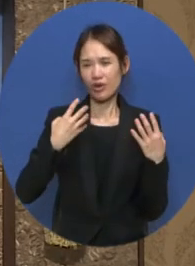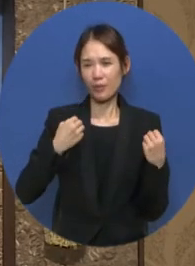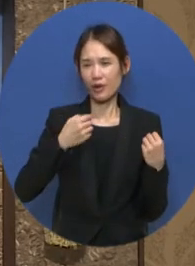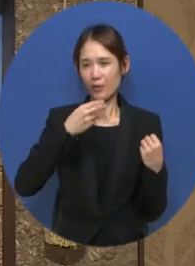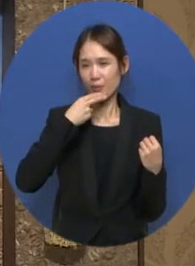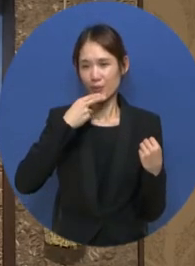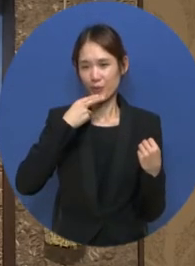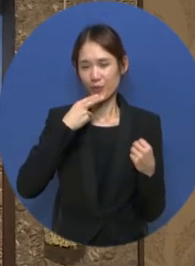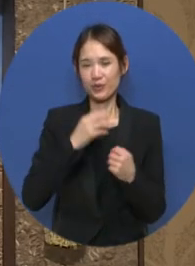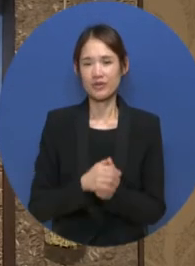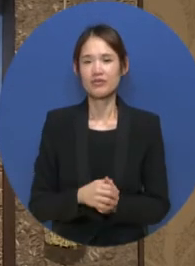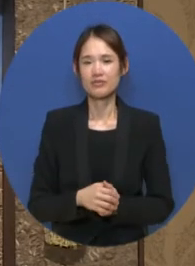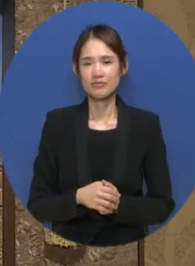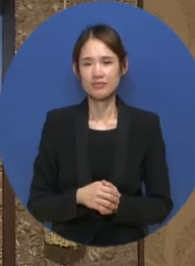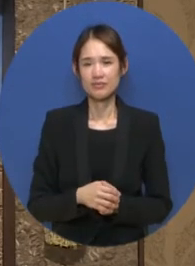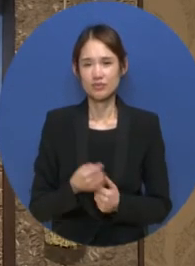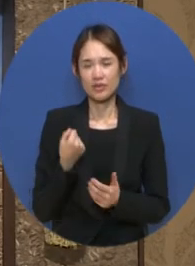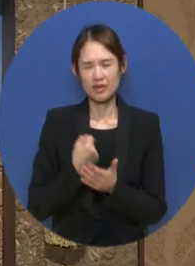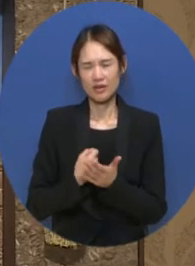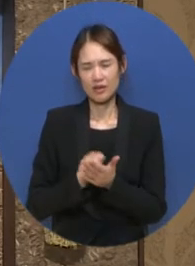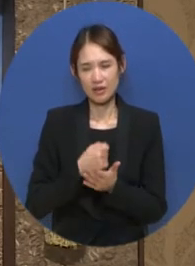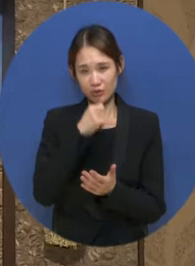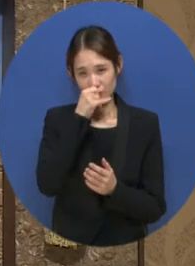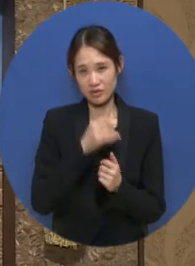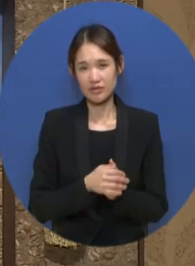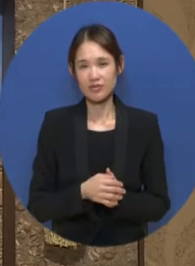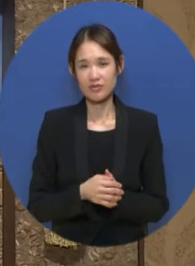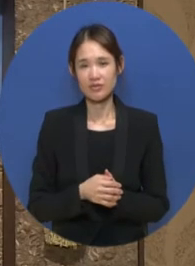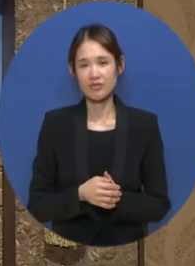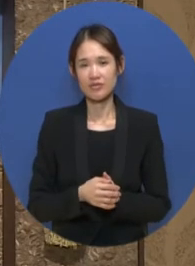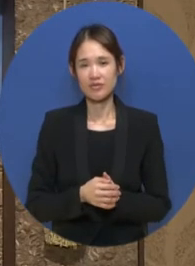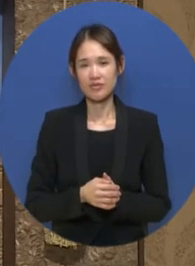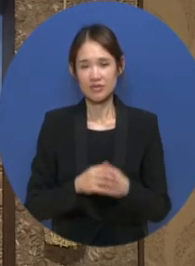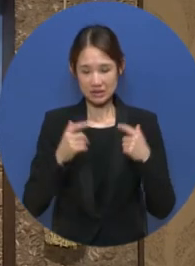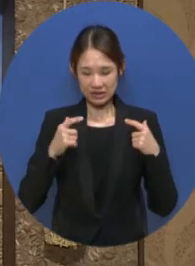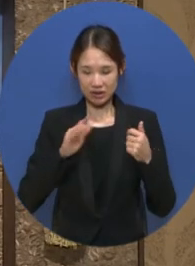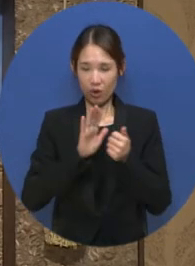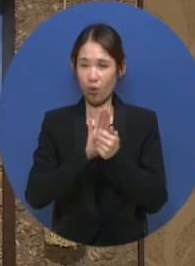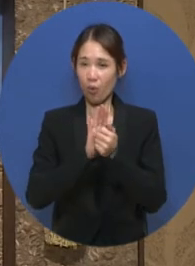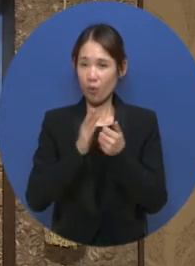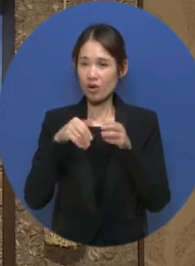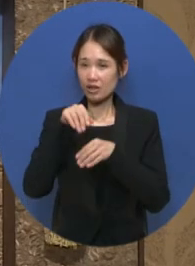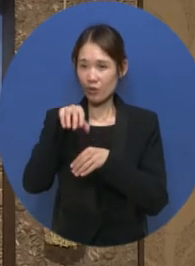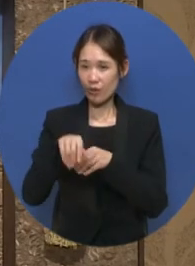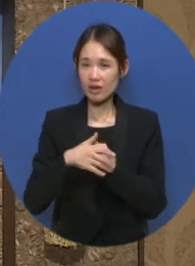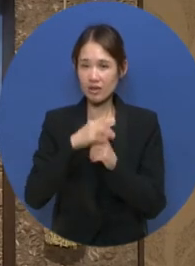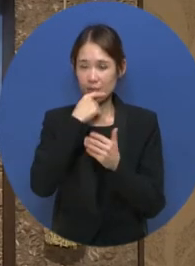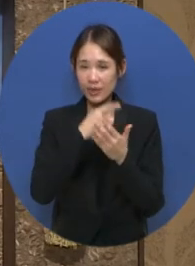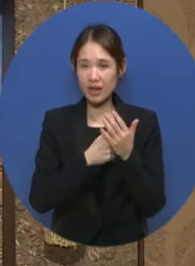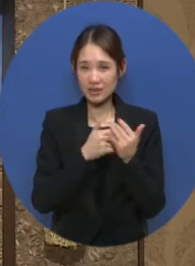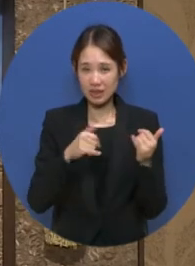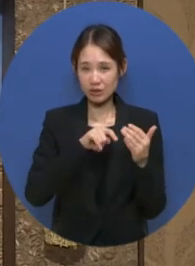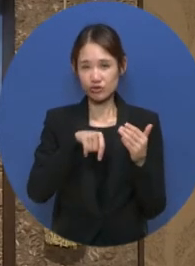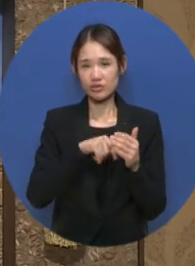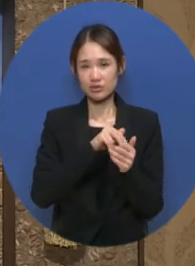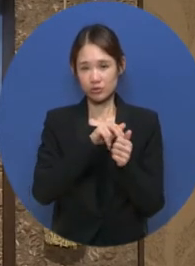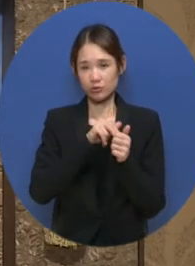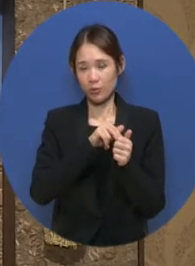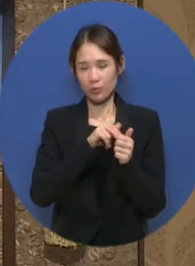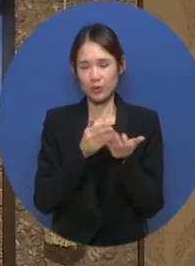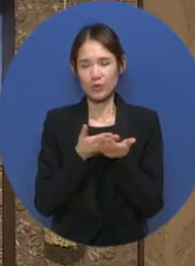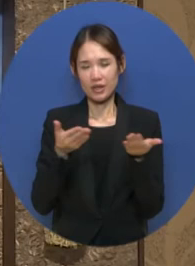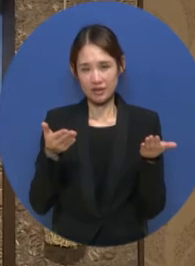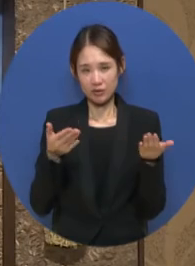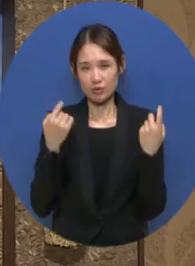많지 않아서 이제 좀 맡아 껌이 있구요 그래서 이제 제공 5 기간 들에서는 어떻게 자 분들 중에 이런 좀 정보를